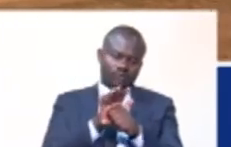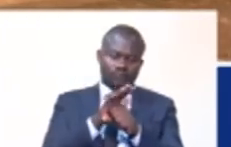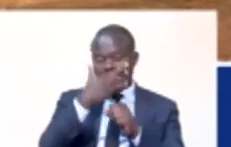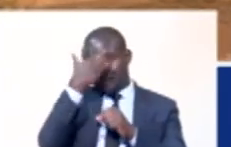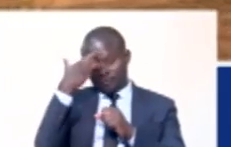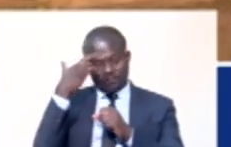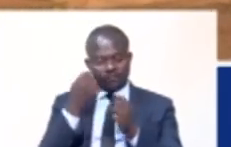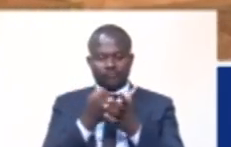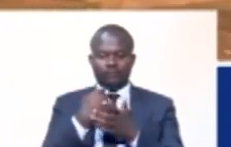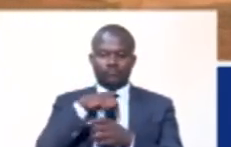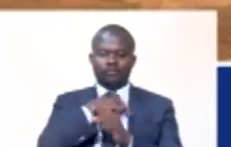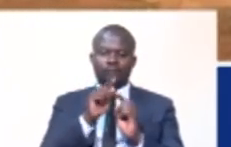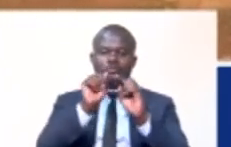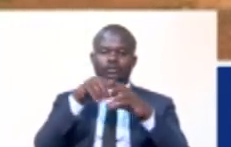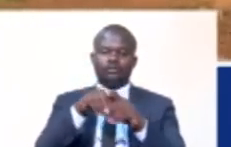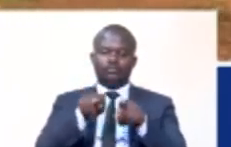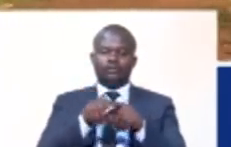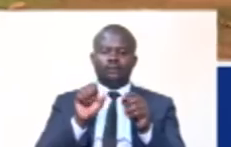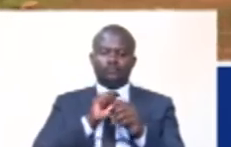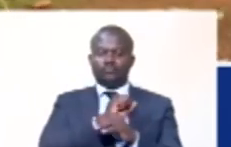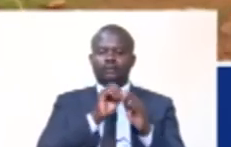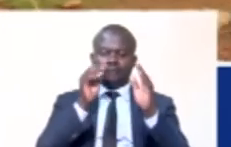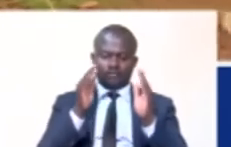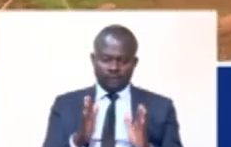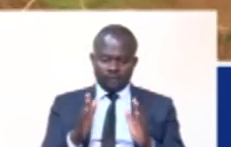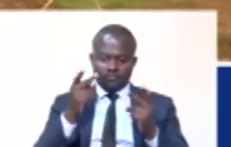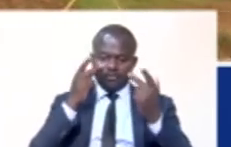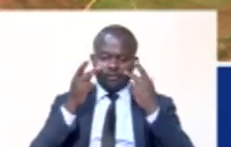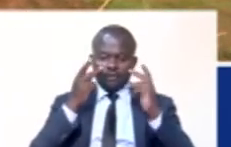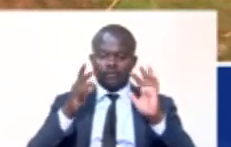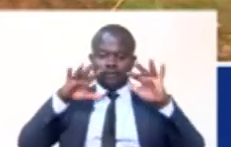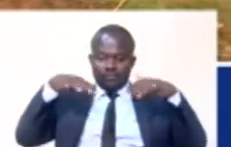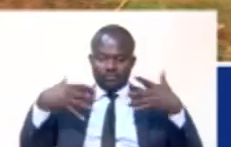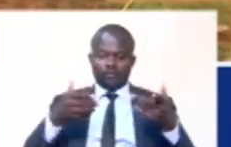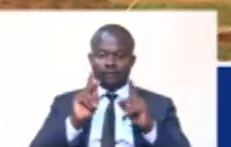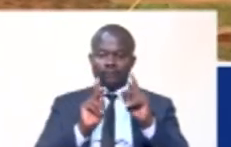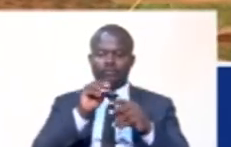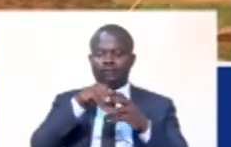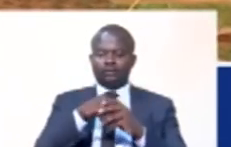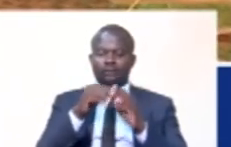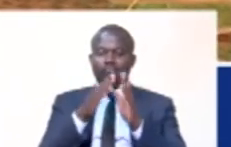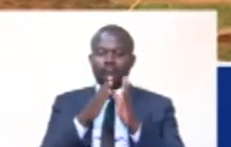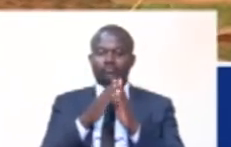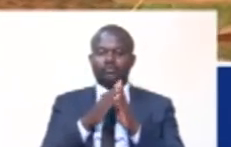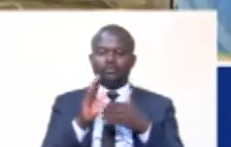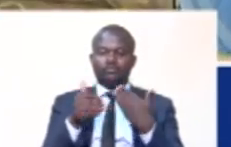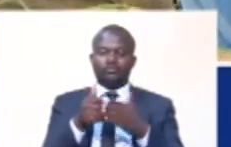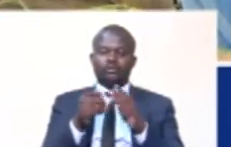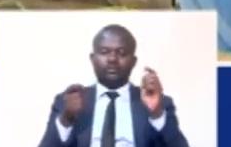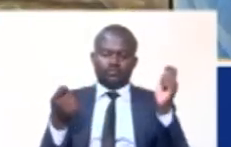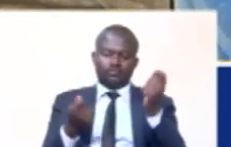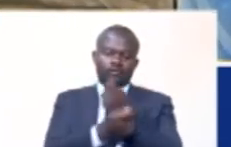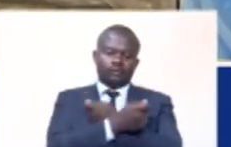kitujyanye nk'abasenateri ni ukureba uburyo abatujwe muri iyi midugudu